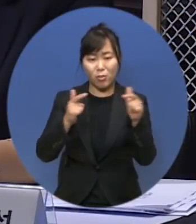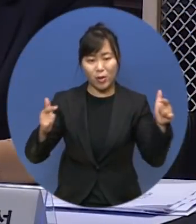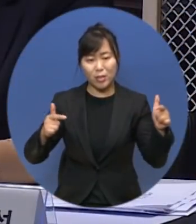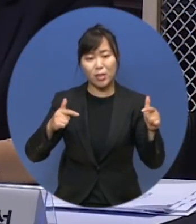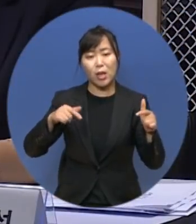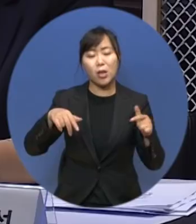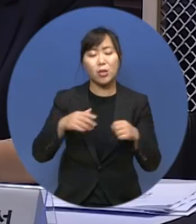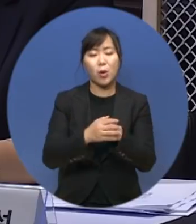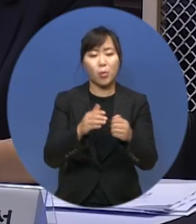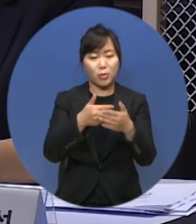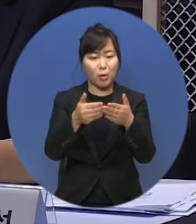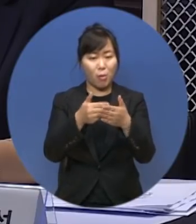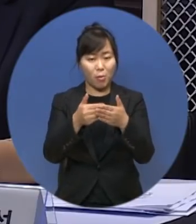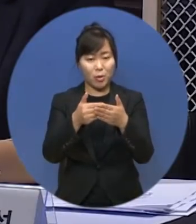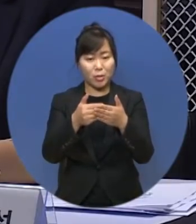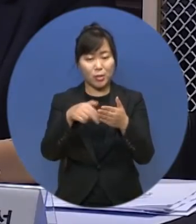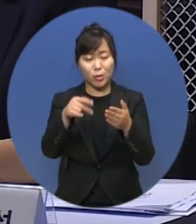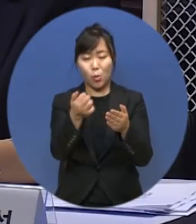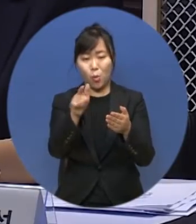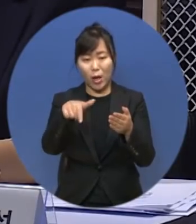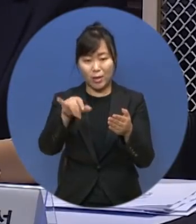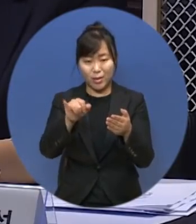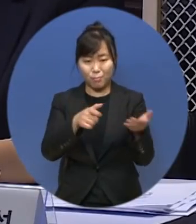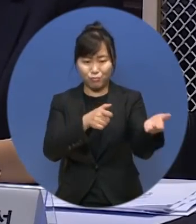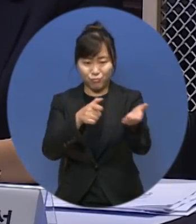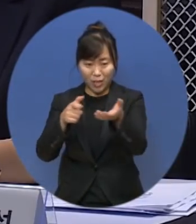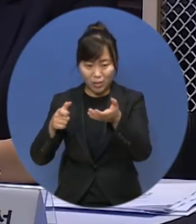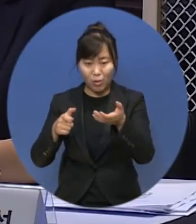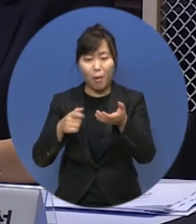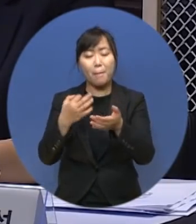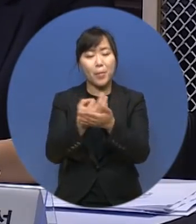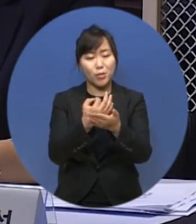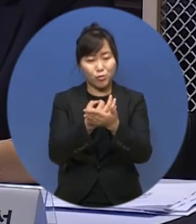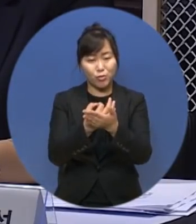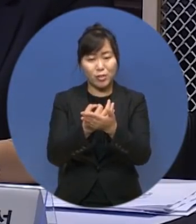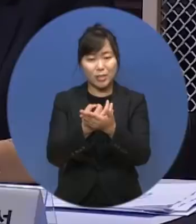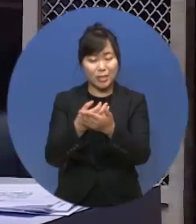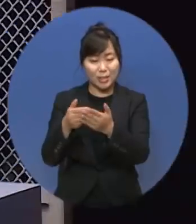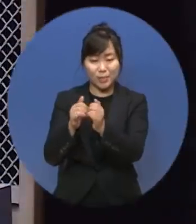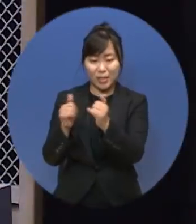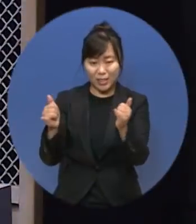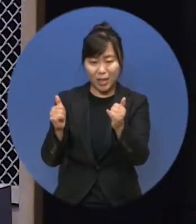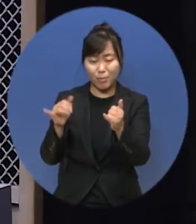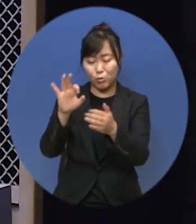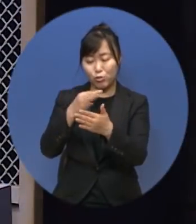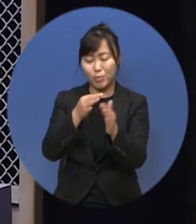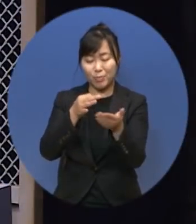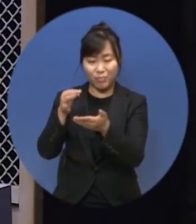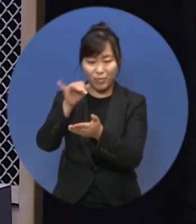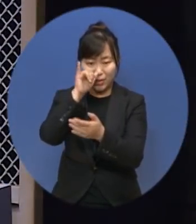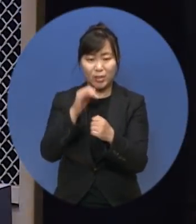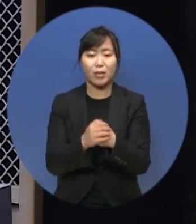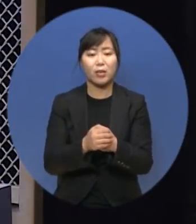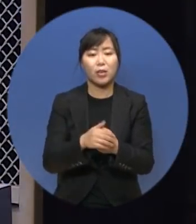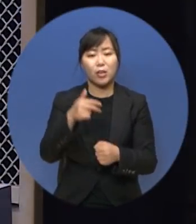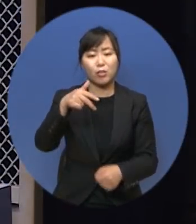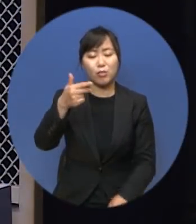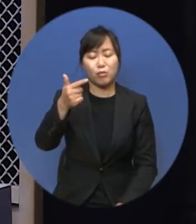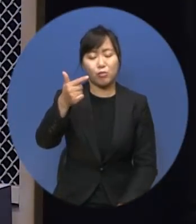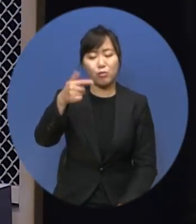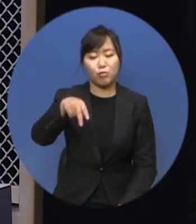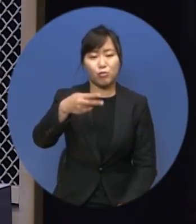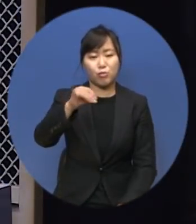소화기 제품을 출시해서 판매하고 있고요. 그 매출이 작가들의 수입으로 또 이렇게 연결이 되고 있습니다. 또한 그 뉴딘